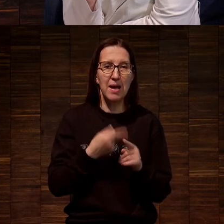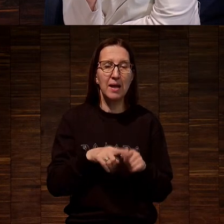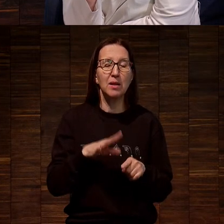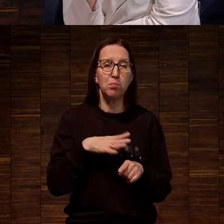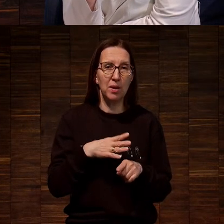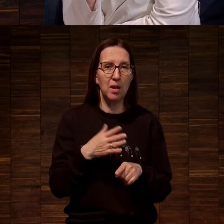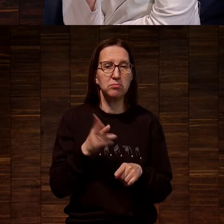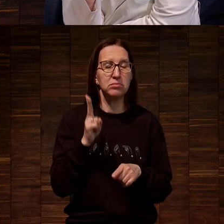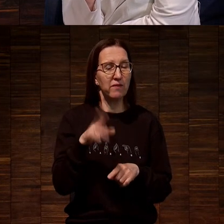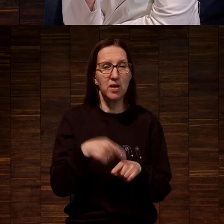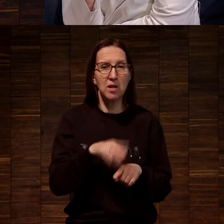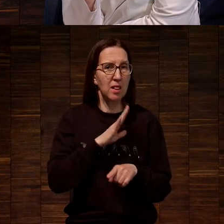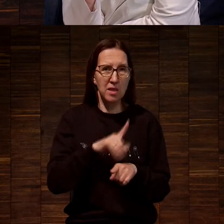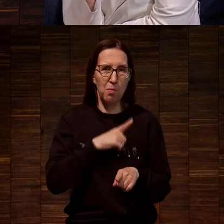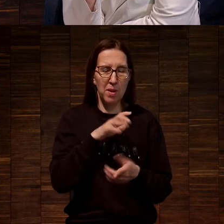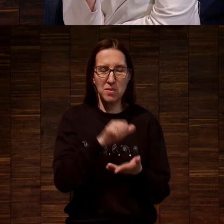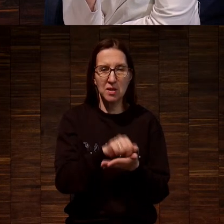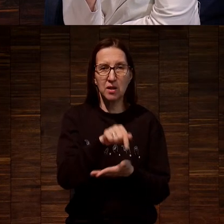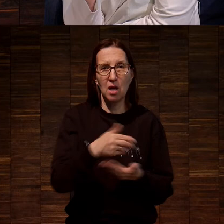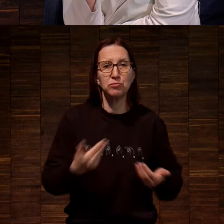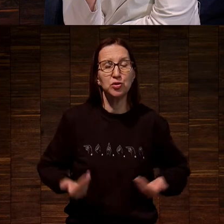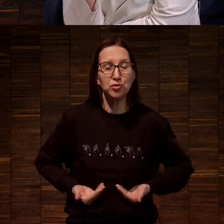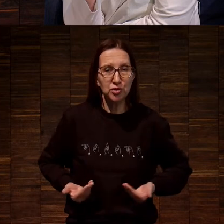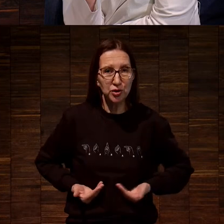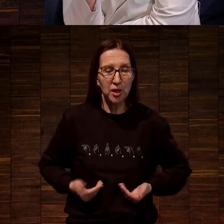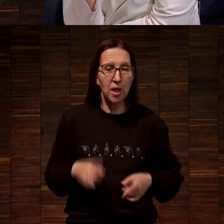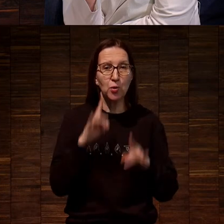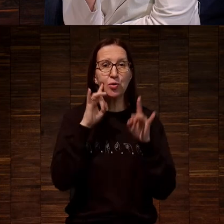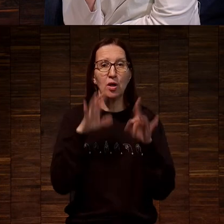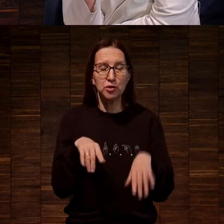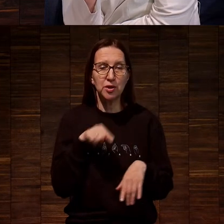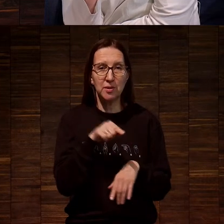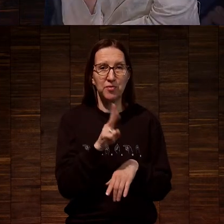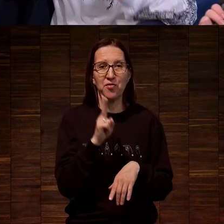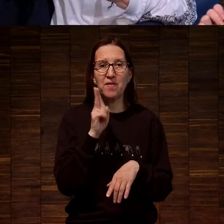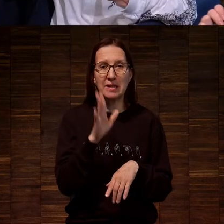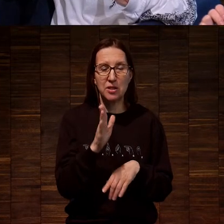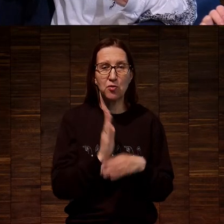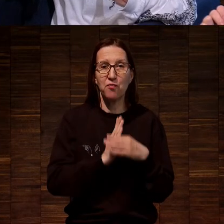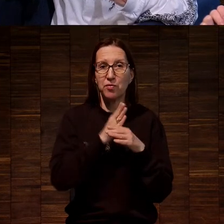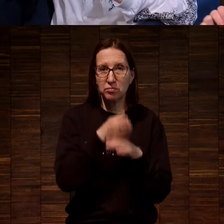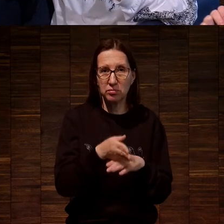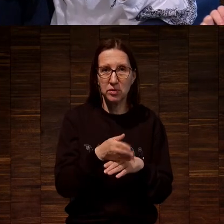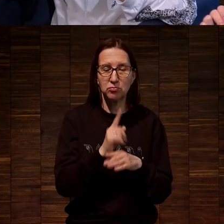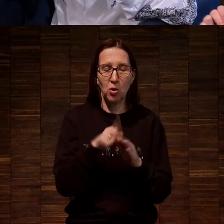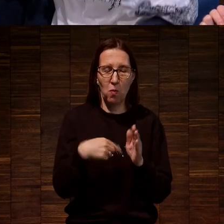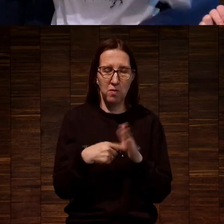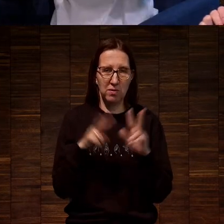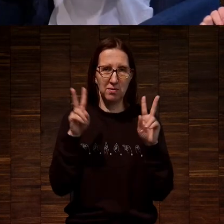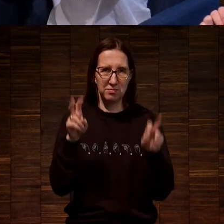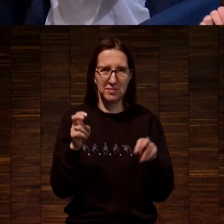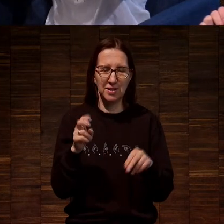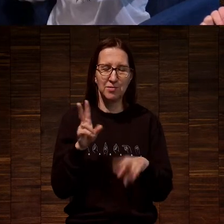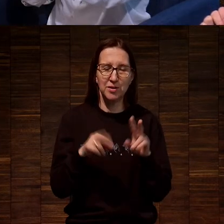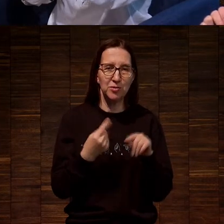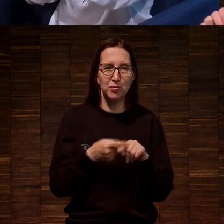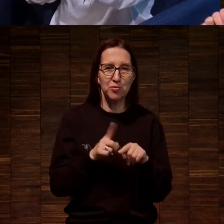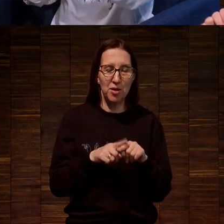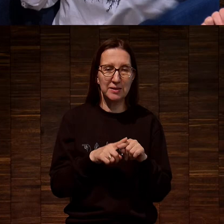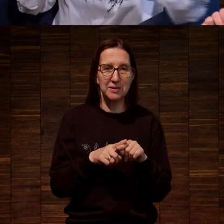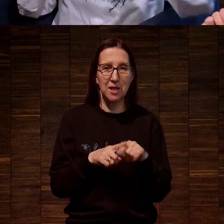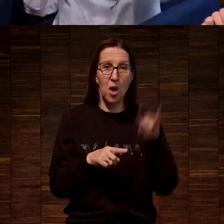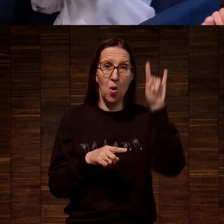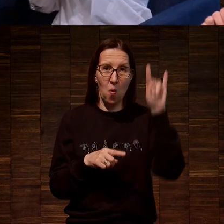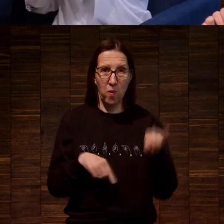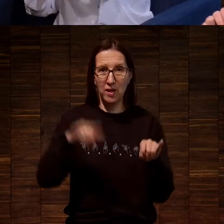была квартира, это не была мастерская. Ребята там жили, но неожиданно к ним в квартиру ворвался город. То есть на расстоянии 2-3 метров